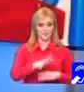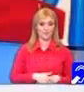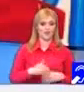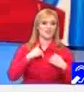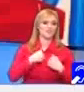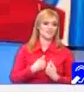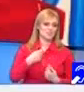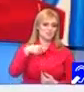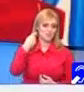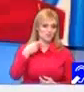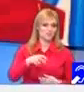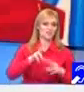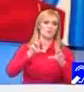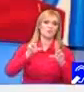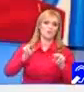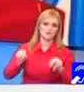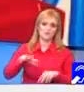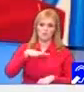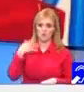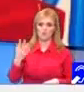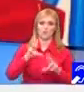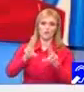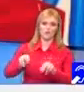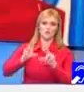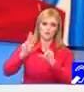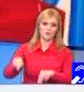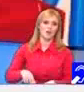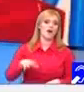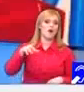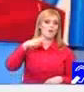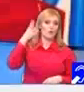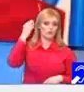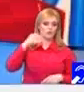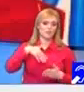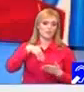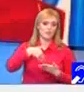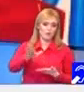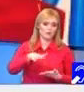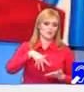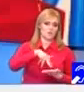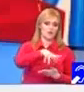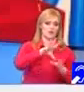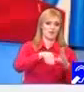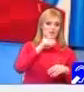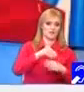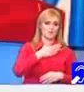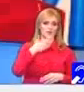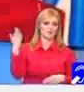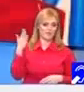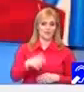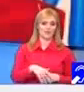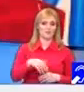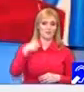Dezamăgiți de politicieni și promisiuni deșarte, cetățenii Republicii Moldova refuză să meargă la alegeri. În ultimii ani, rata de participare